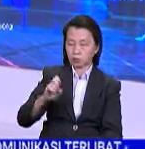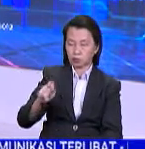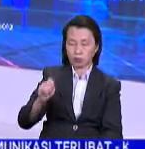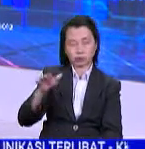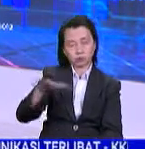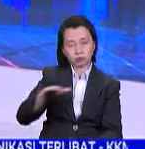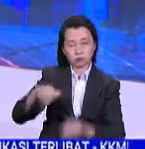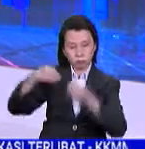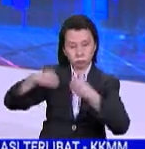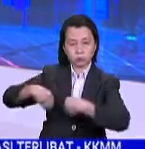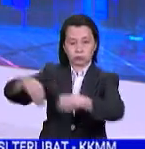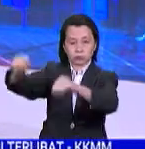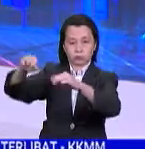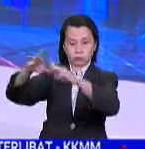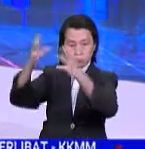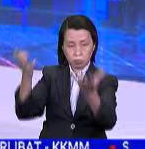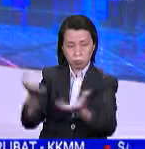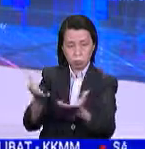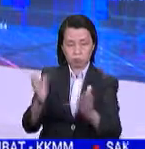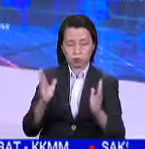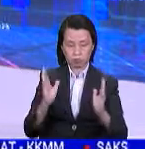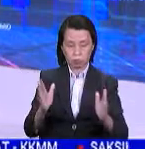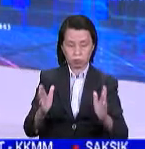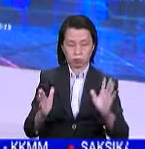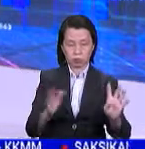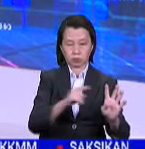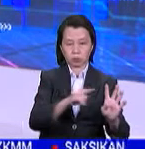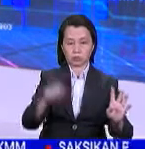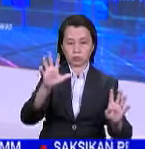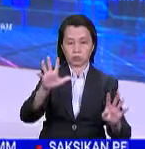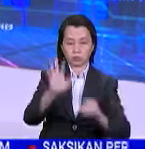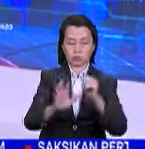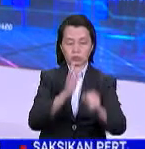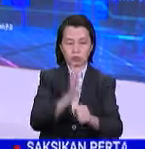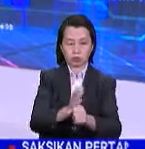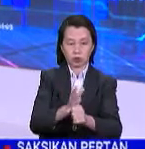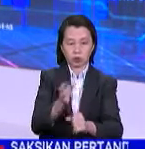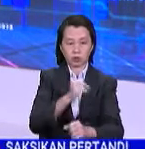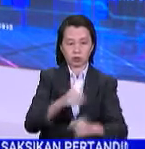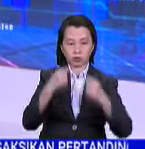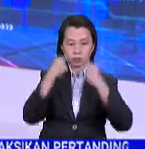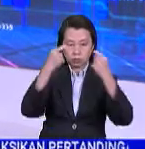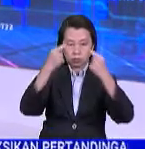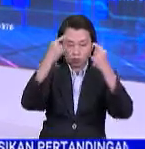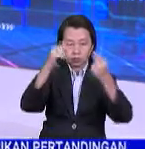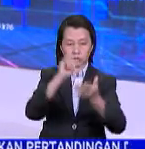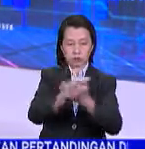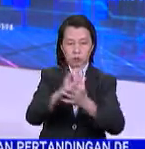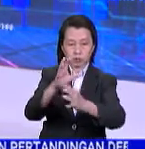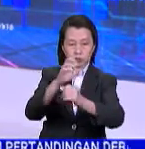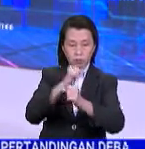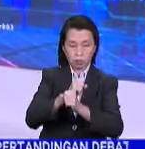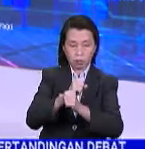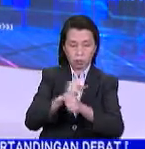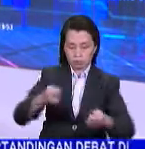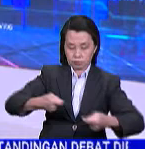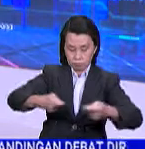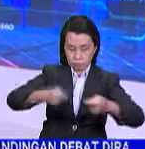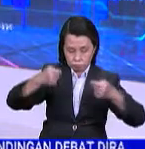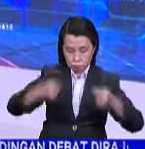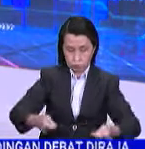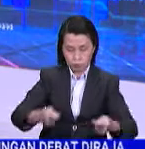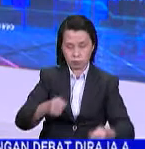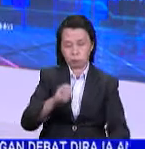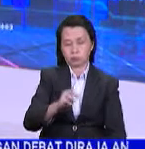dikomersialkan di pasaran global dalam tempoh 4 hingga 5 tahun akan datang. Dan kejayaan itu dicapai berikutan pemeteraian